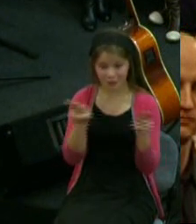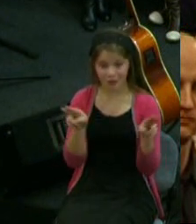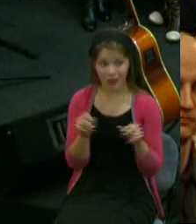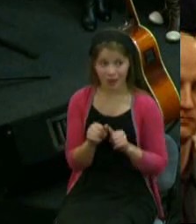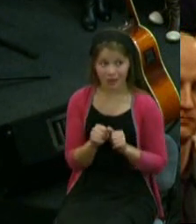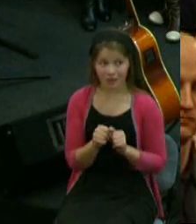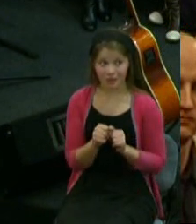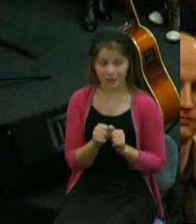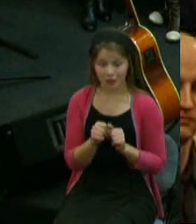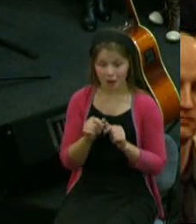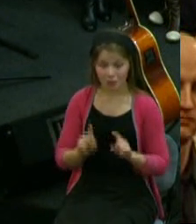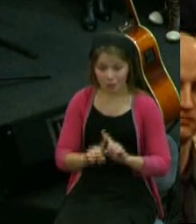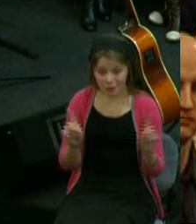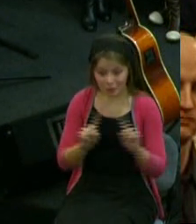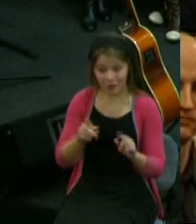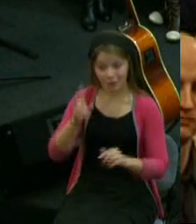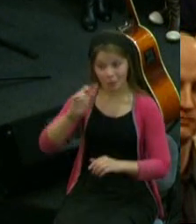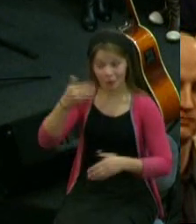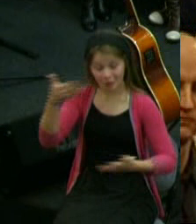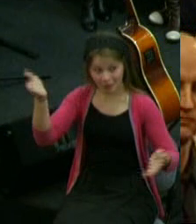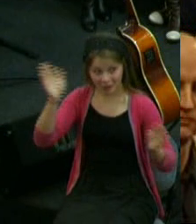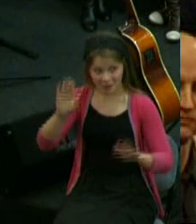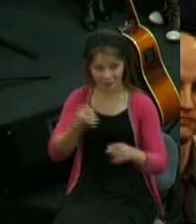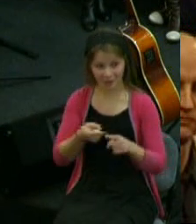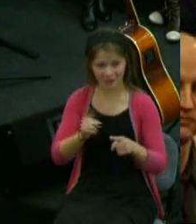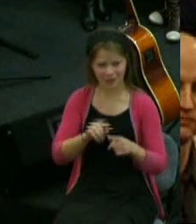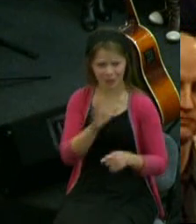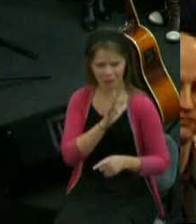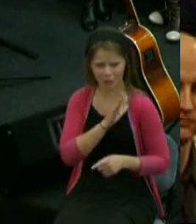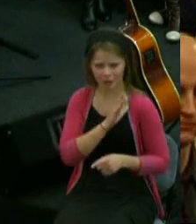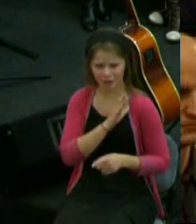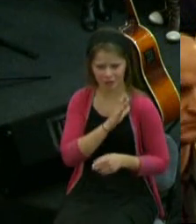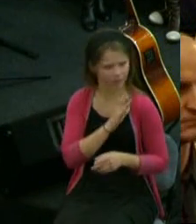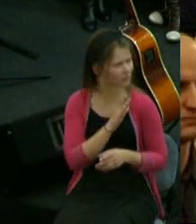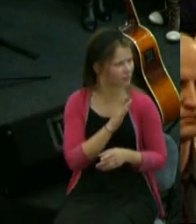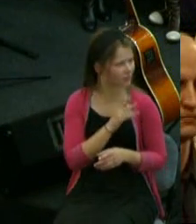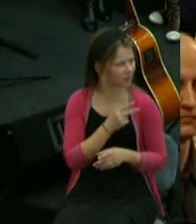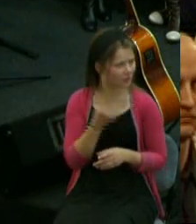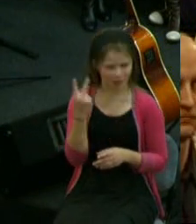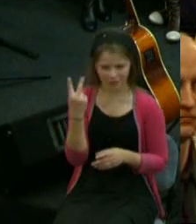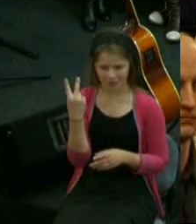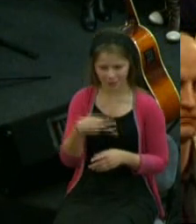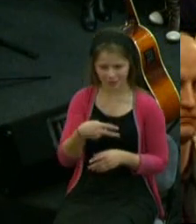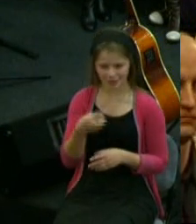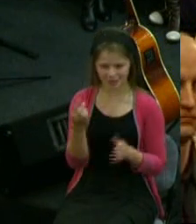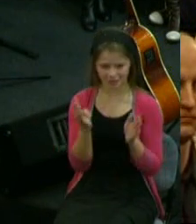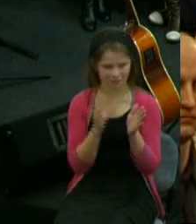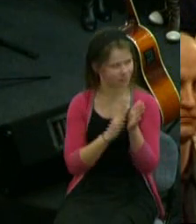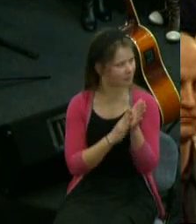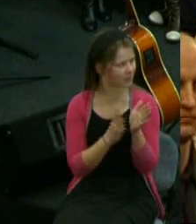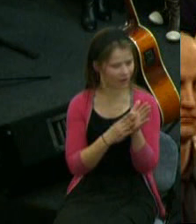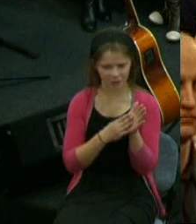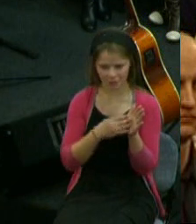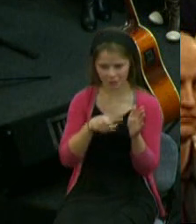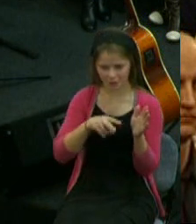знаєте, по-особливо нас того вечора Бог благословив. Це було 86-го року, 29 лютого, високосний